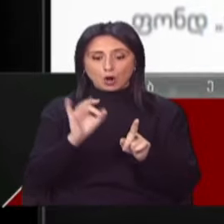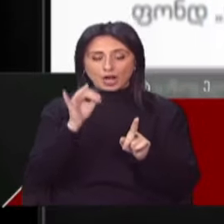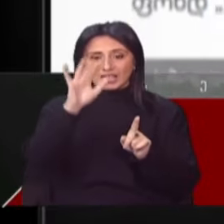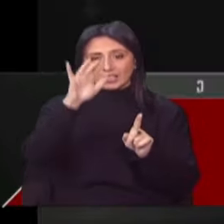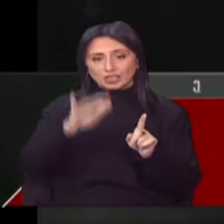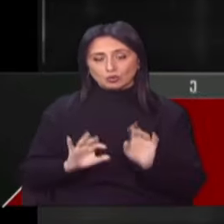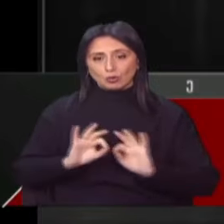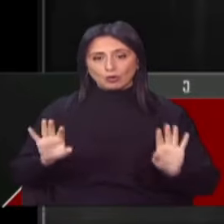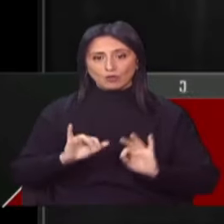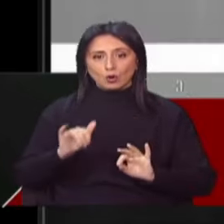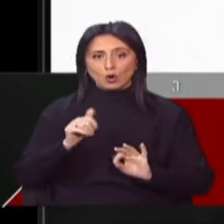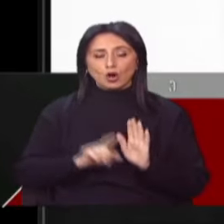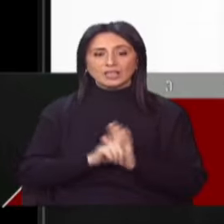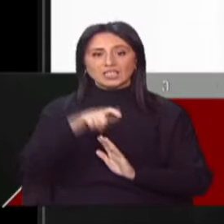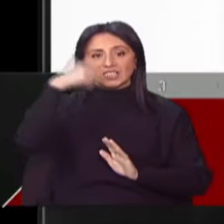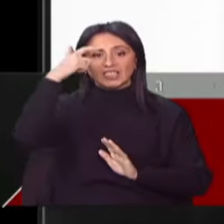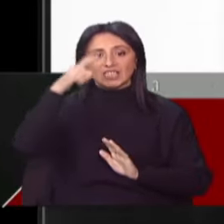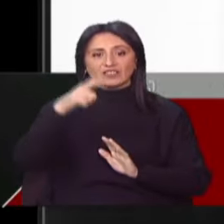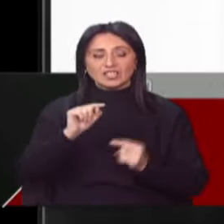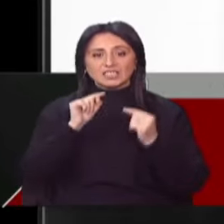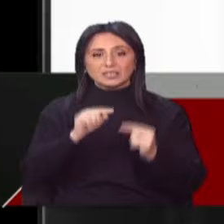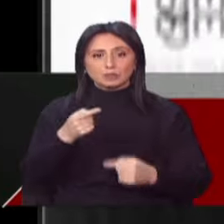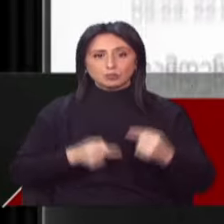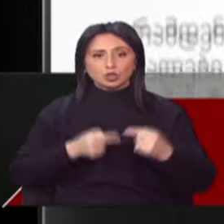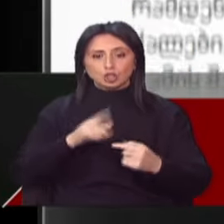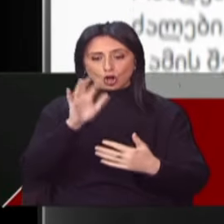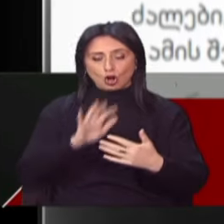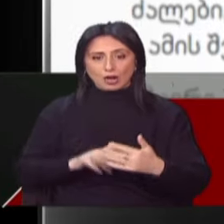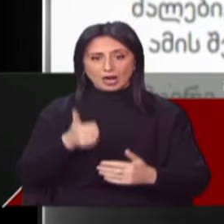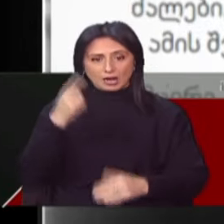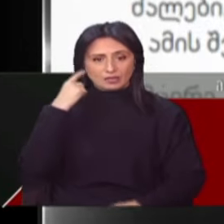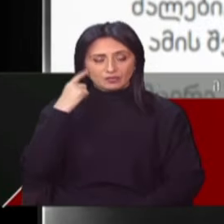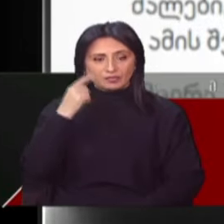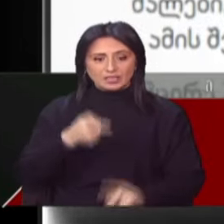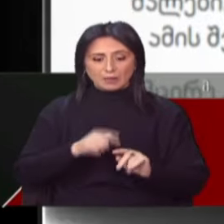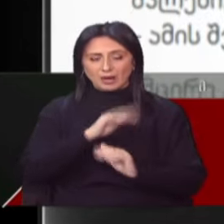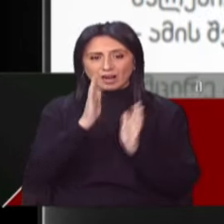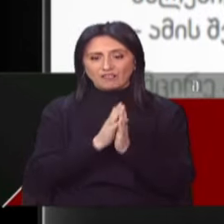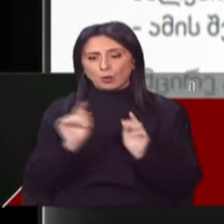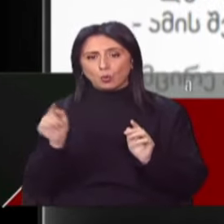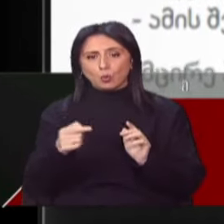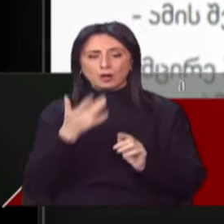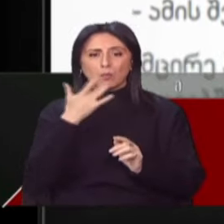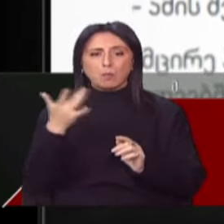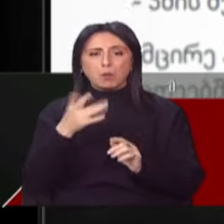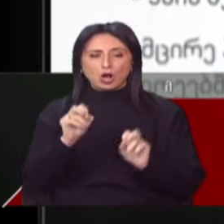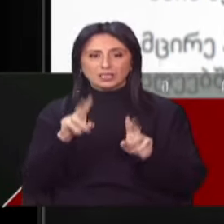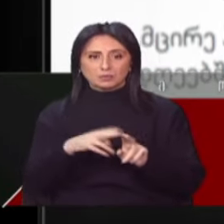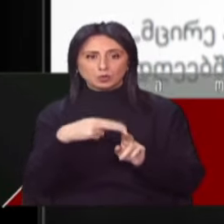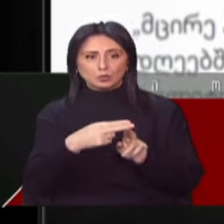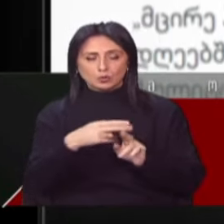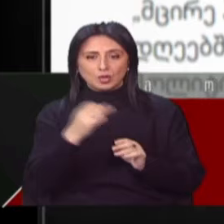ისტორიაა წარმოდგენილი, როგორ დაიწყო ბიძინა ივანიშვილის წინააღმდეგ ბრძოლა. Კარგად გვესმის, რომ ამ ყველაფრის უკან პოლიტიკურად